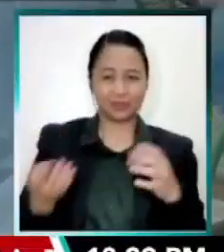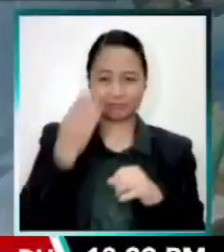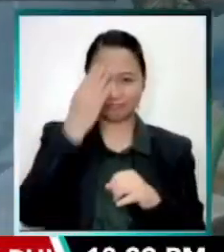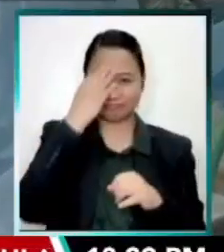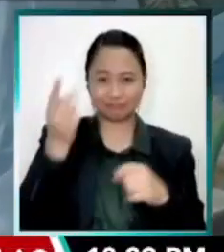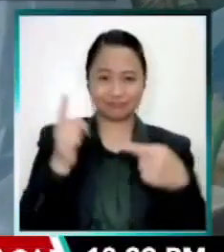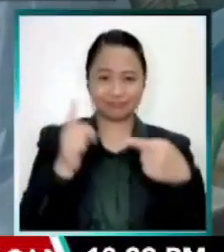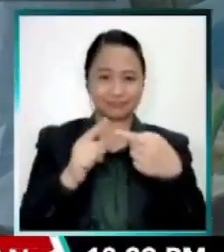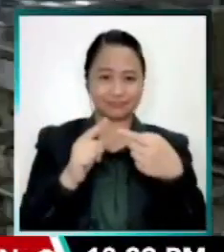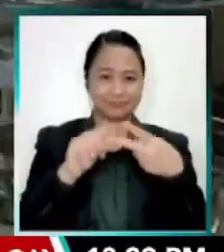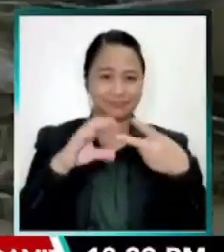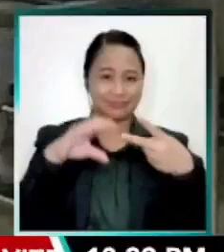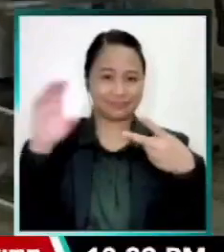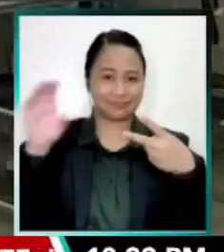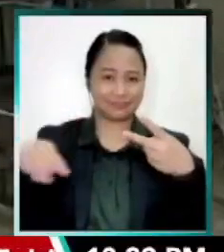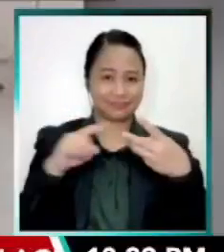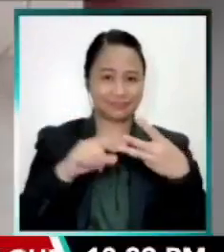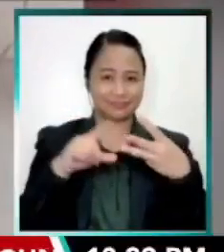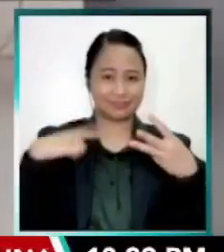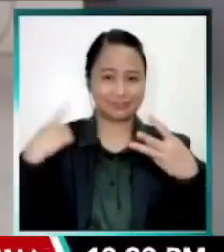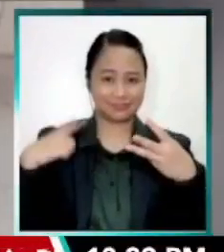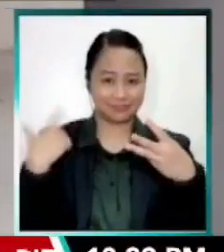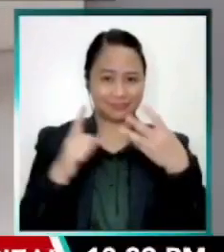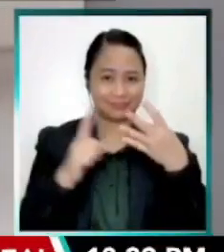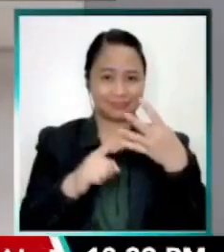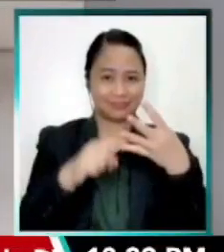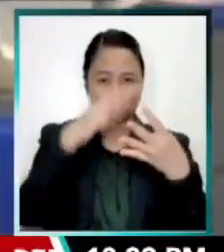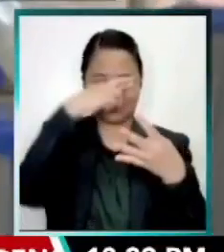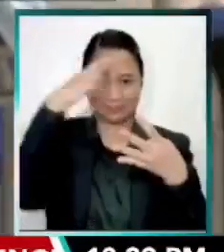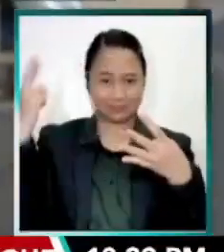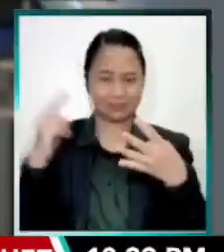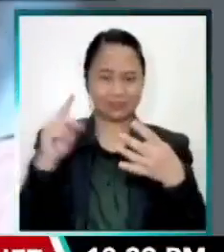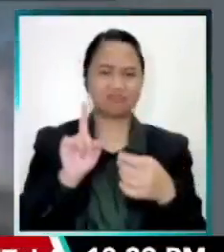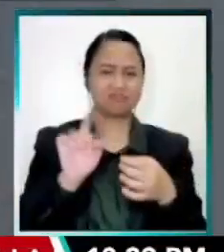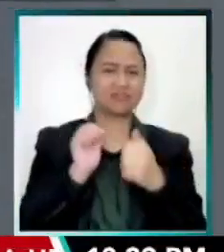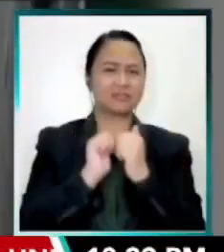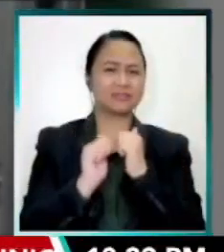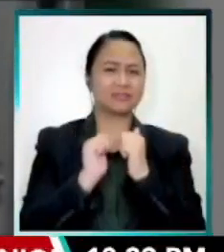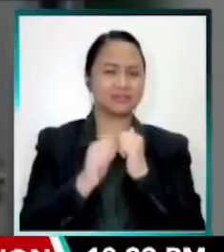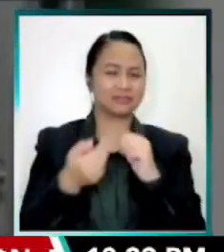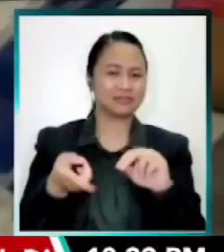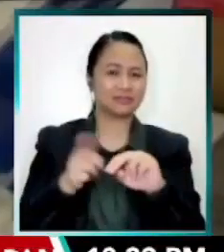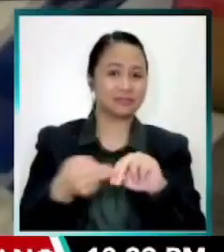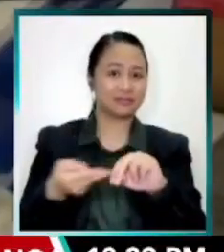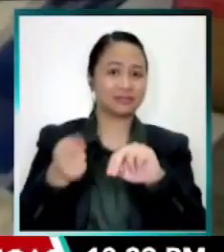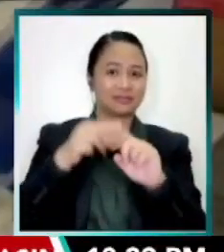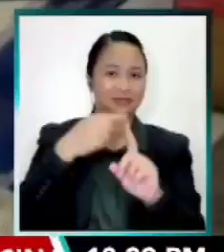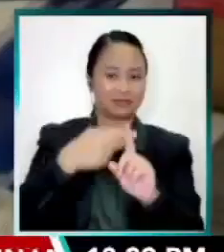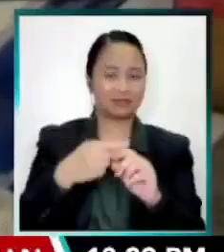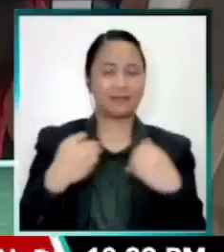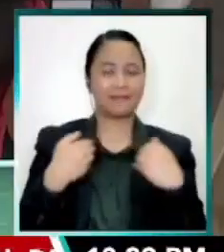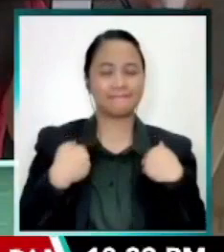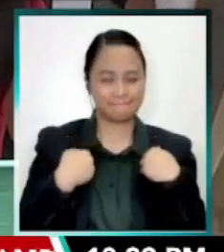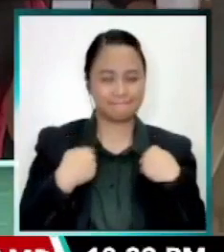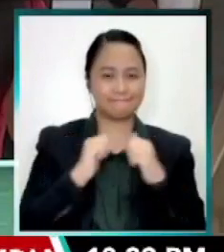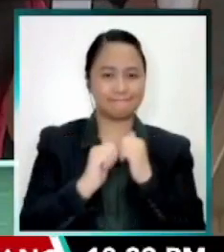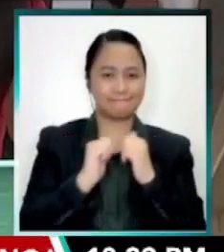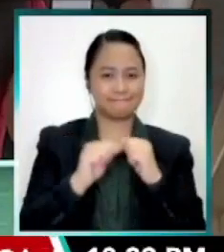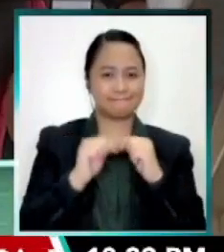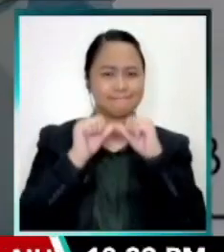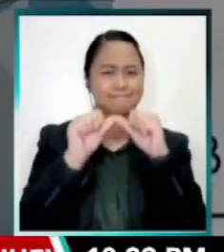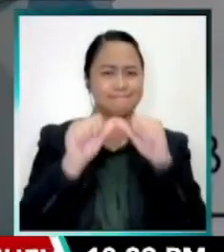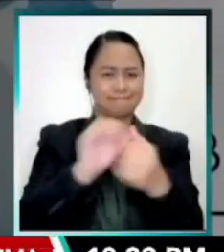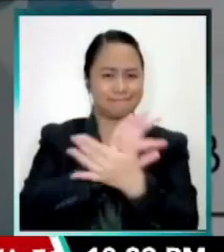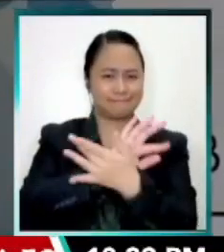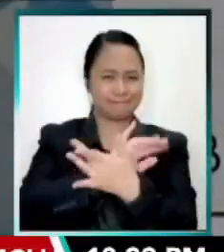Laguna at Rizal. Ang pagtaas ng positivity rate, indikasyon na posibleng patuloy pang tumataas ang mga kaso, sabi